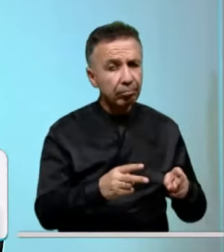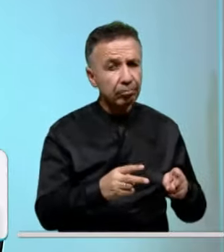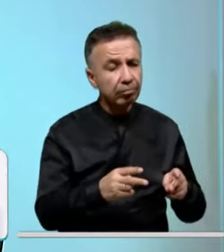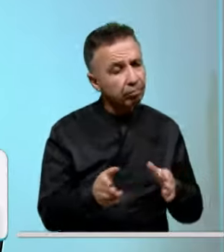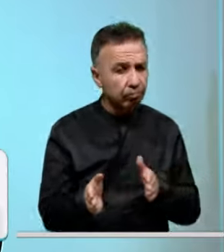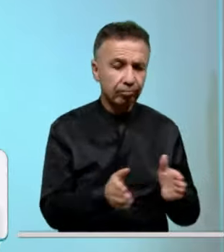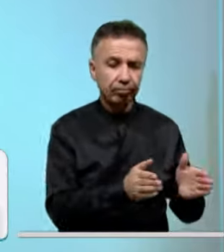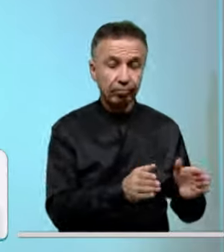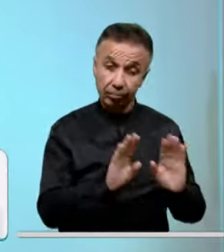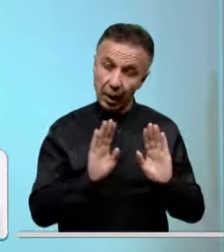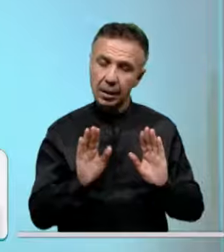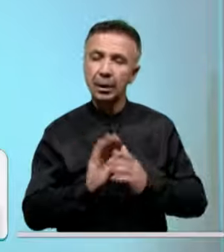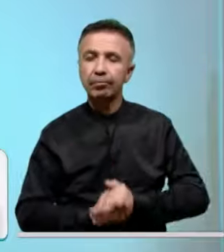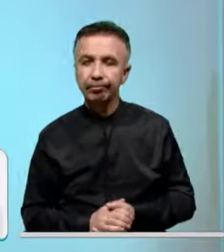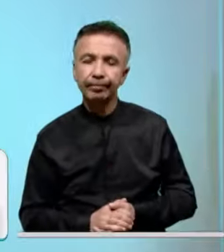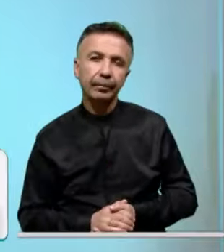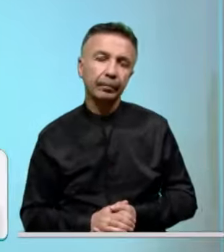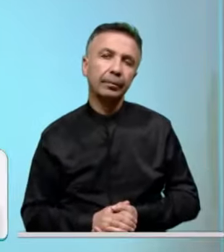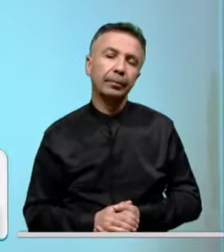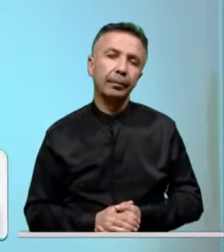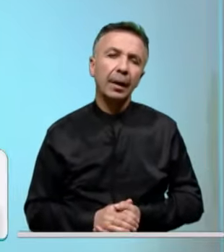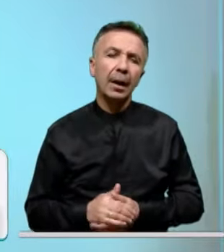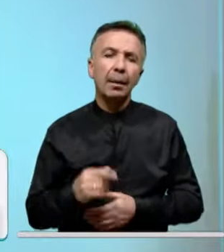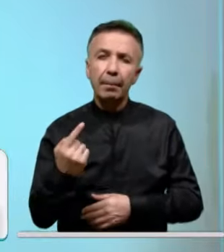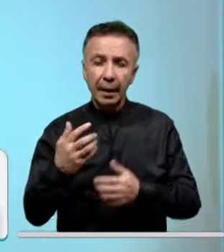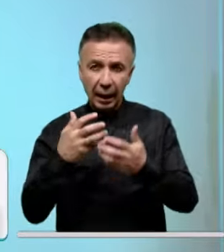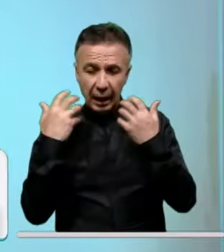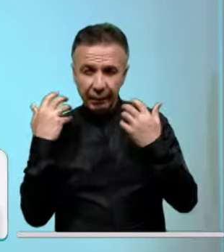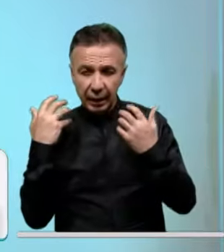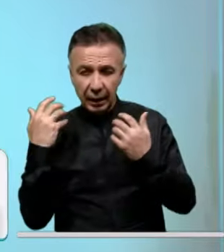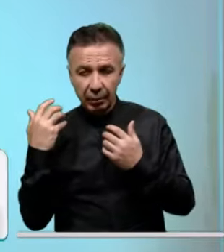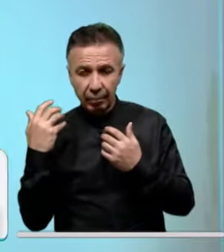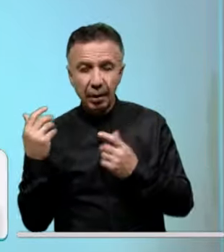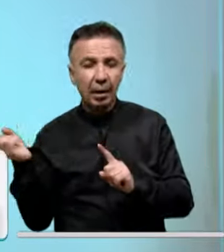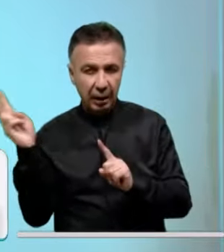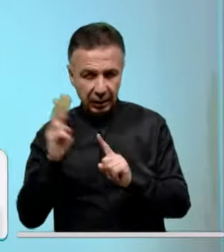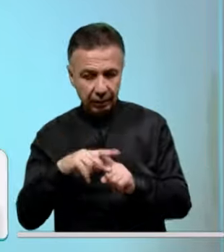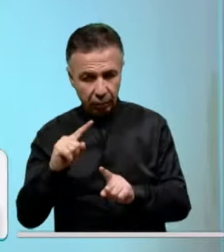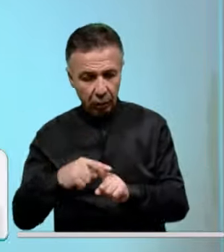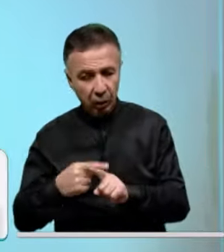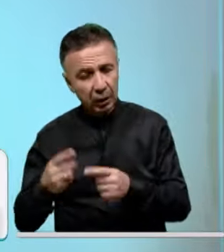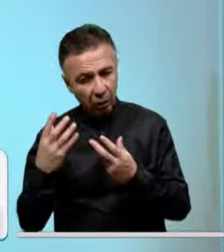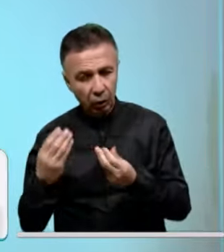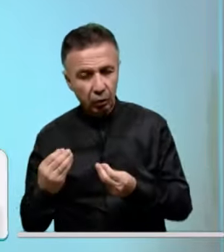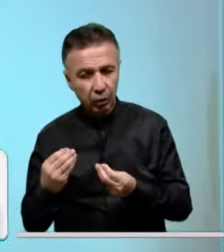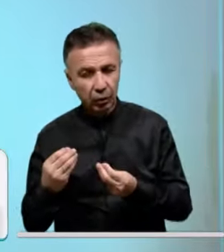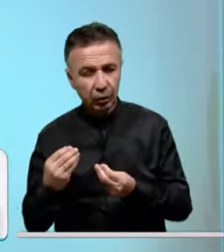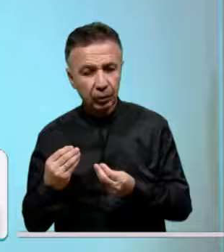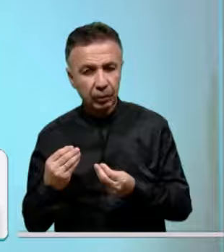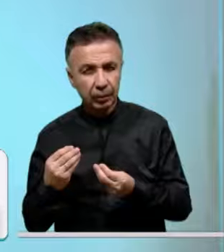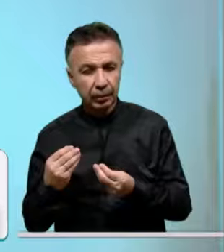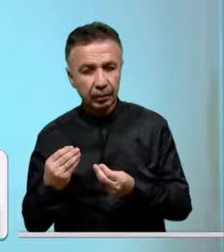kadar net. Ancak bir hayvana hissedar olup, büyükbaş hayvana hissedar olup,